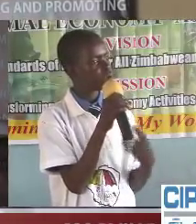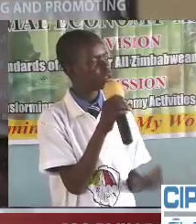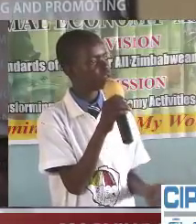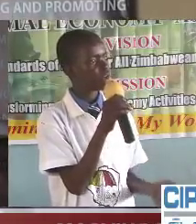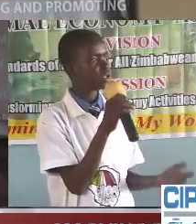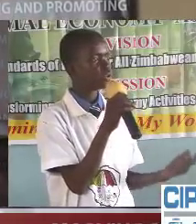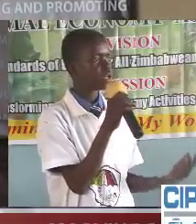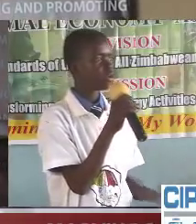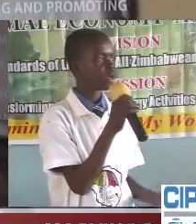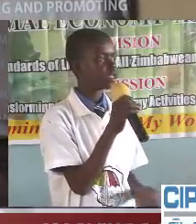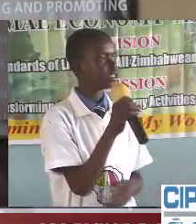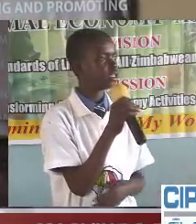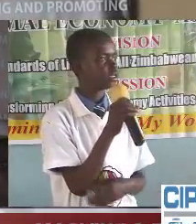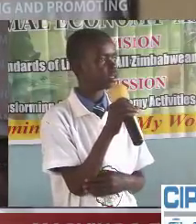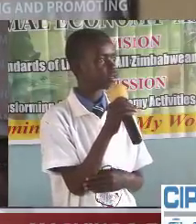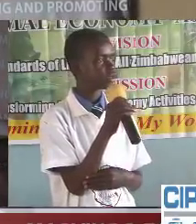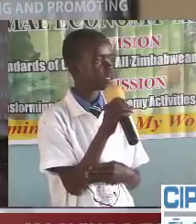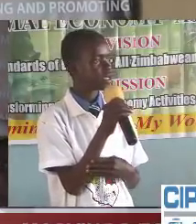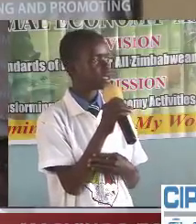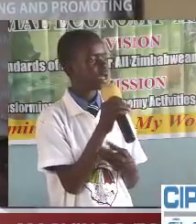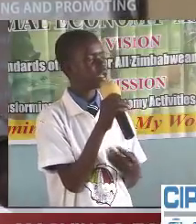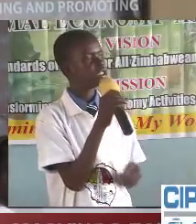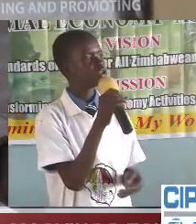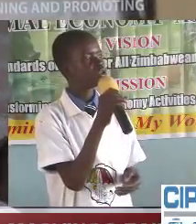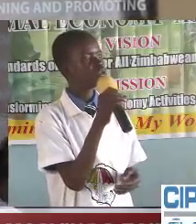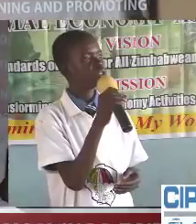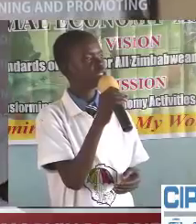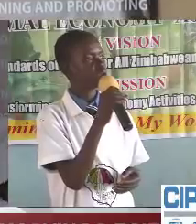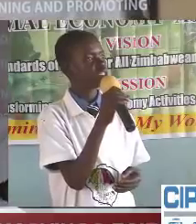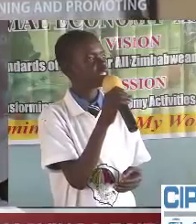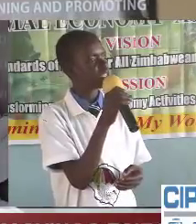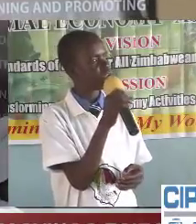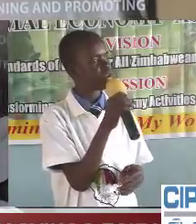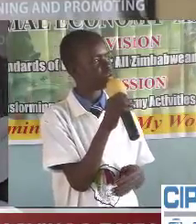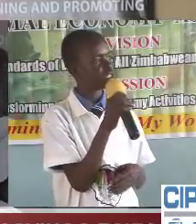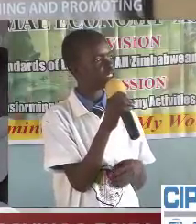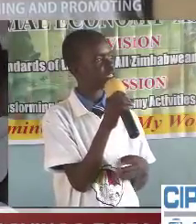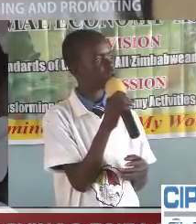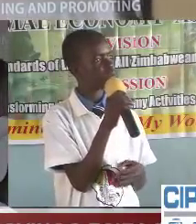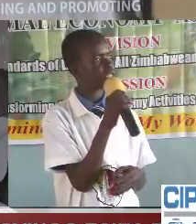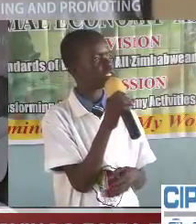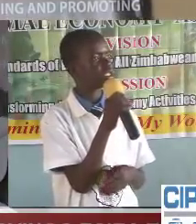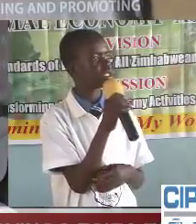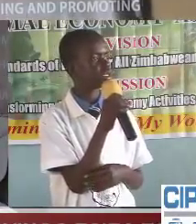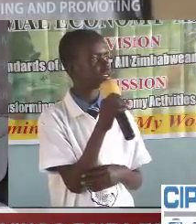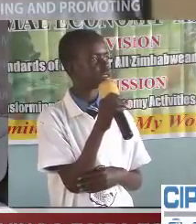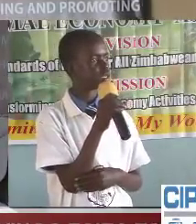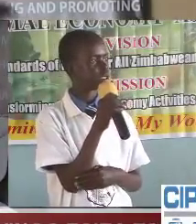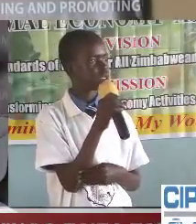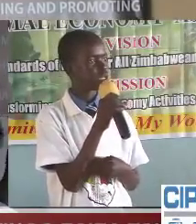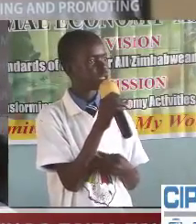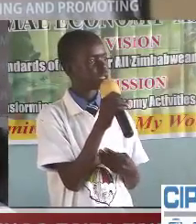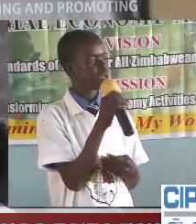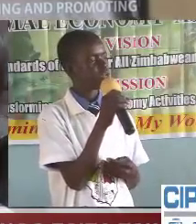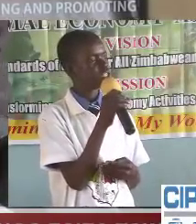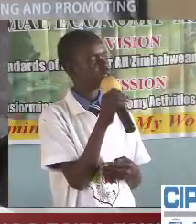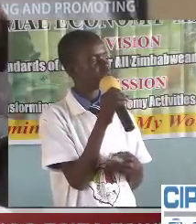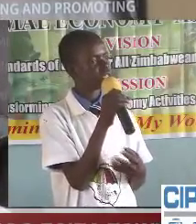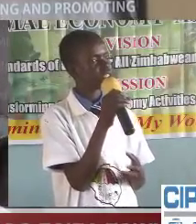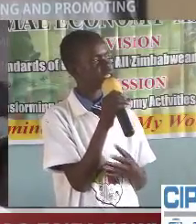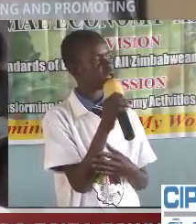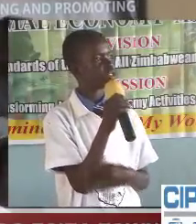vanofamba nemawicho ane urema wakadidi. Ndanga ndichitokumbirisa kuti sei vanhu vachireka kubatsirika.